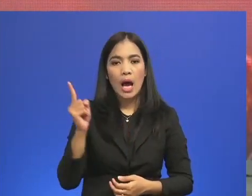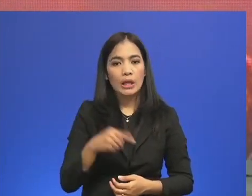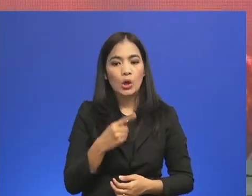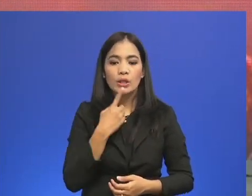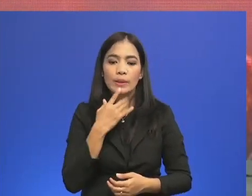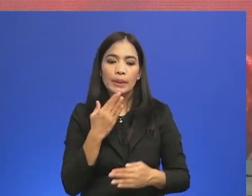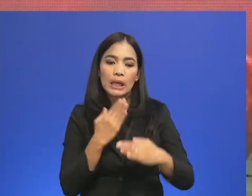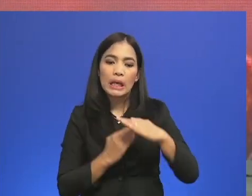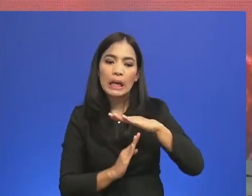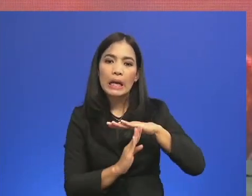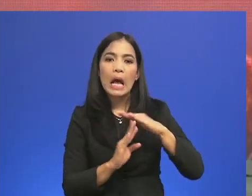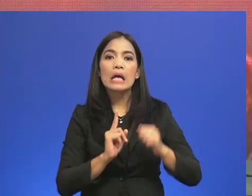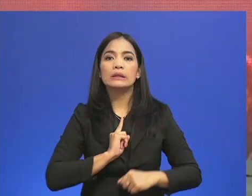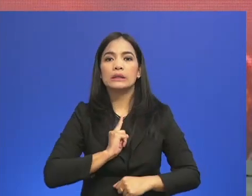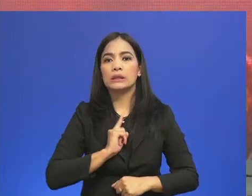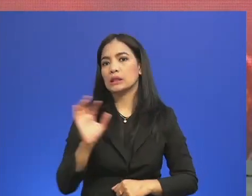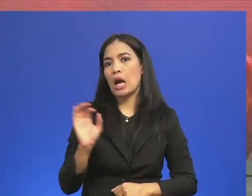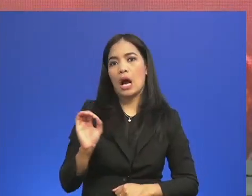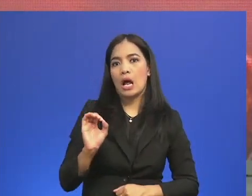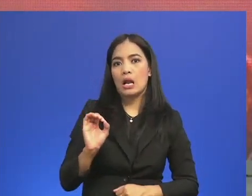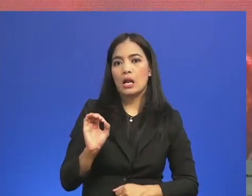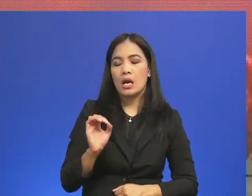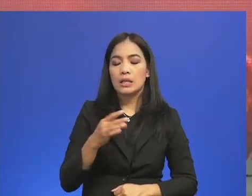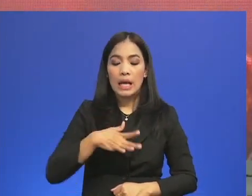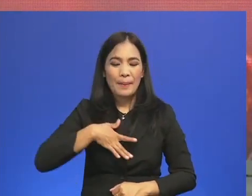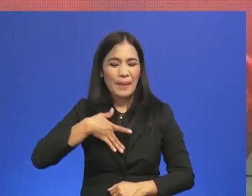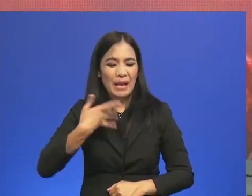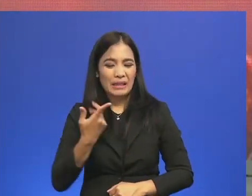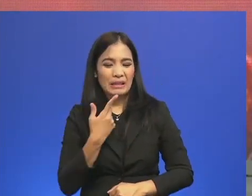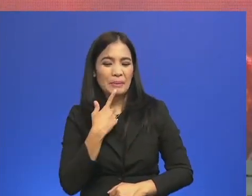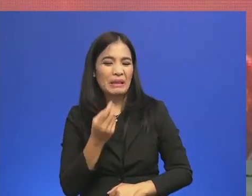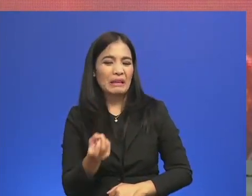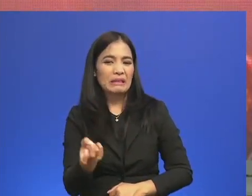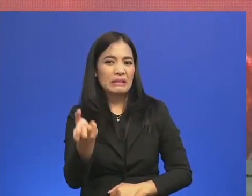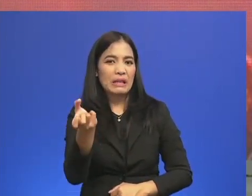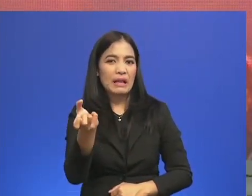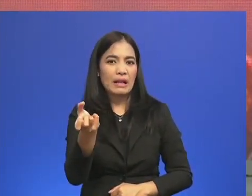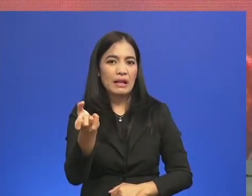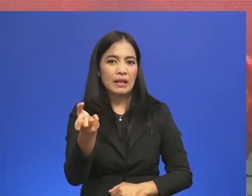rendah diri, jangan merasa kecil,